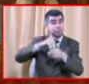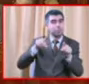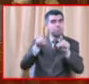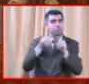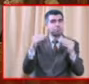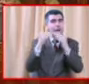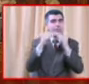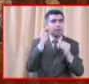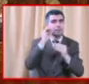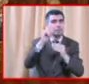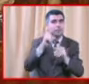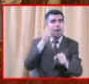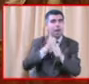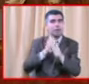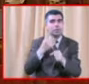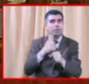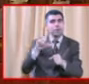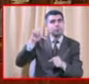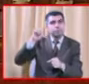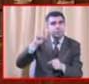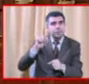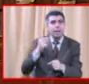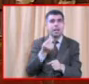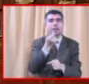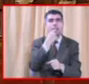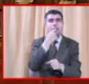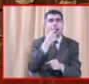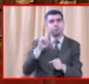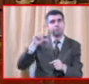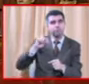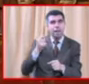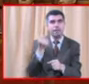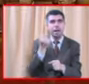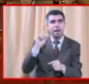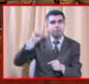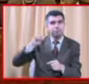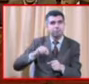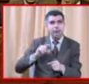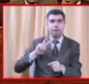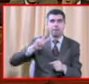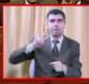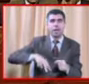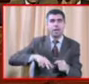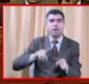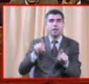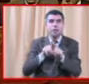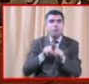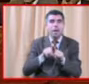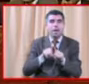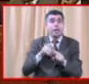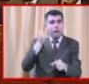للقرار ديال تخفيض ثمنة الادويه، لانه بكل صراحة هو قرار